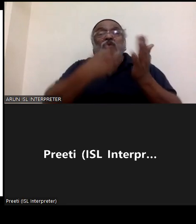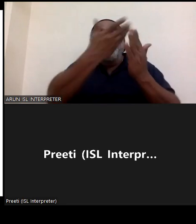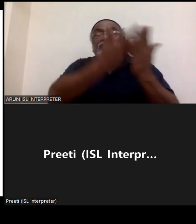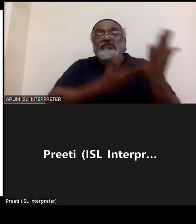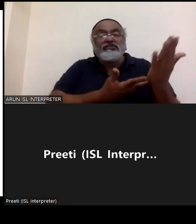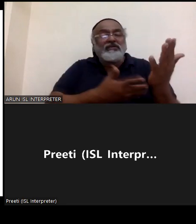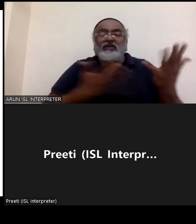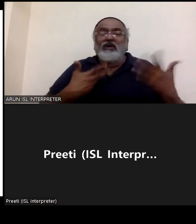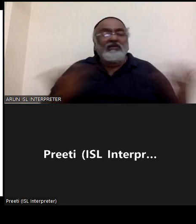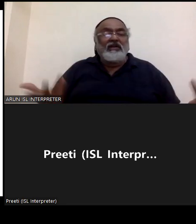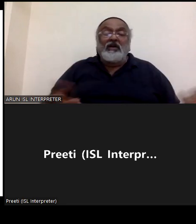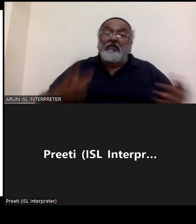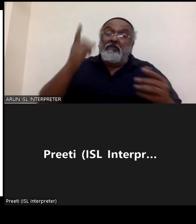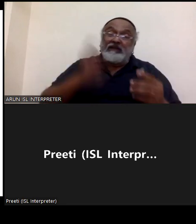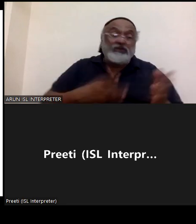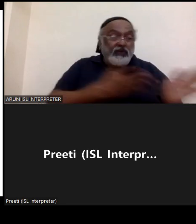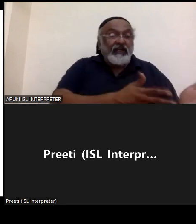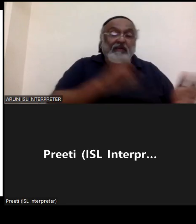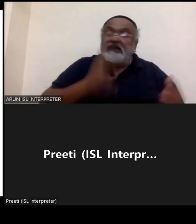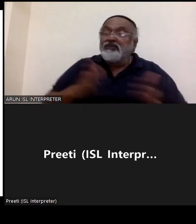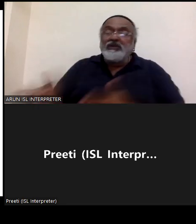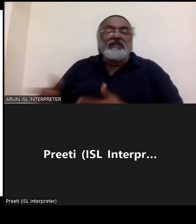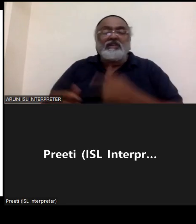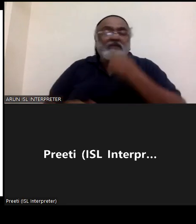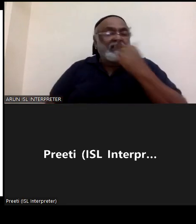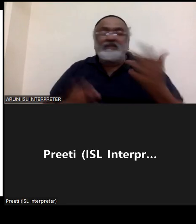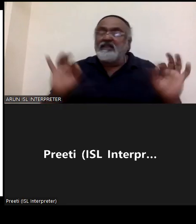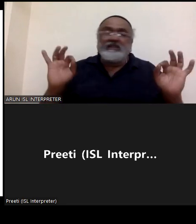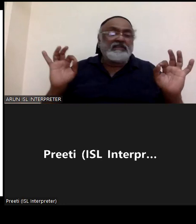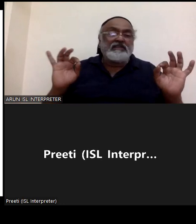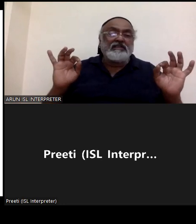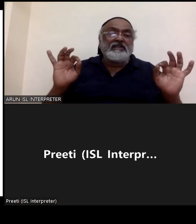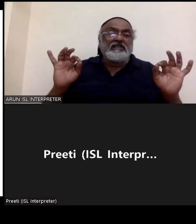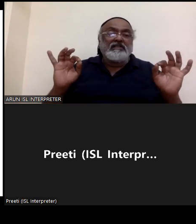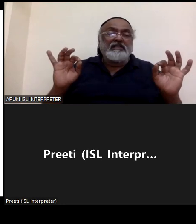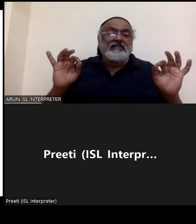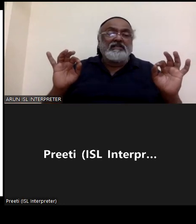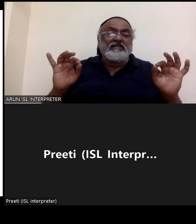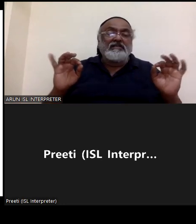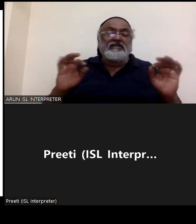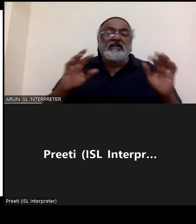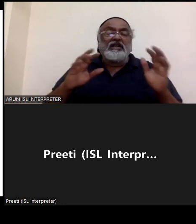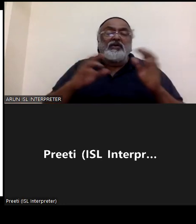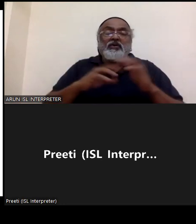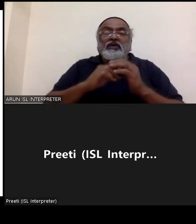कि भाई ऐसा होना ही चाहिए. सो देयर इज नो नॉर्म दैट